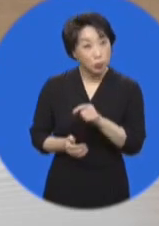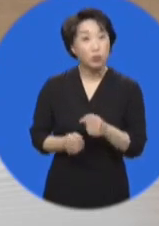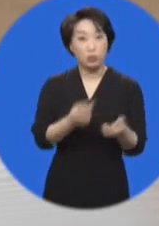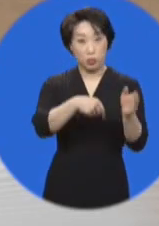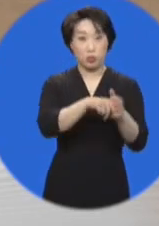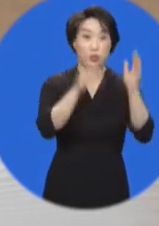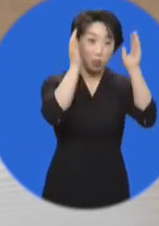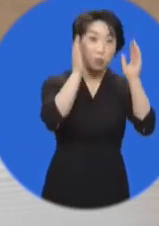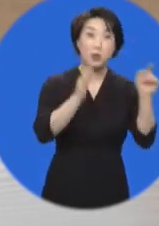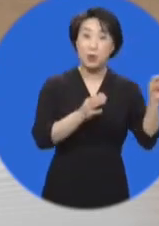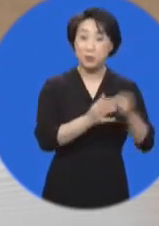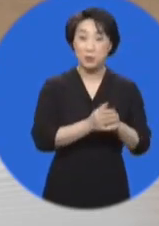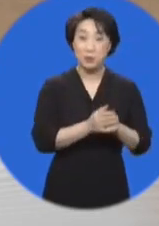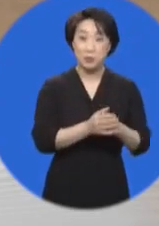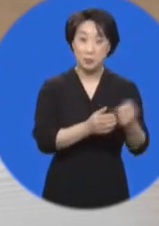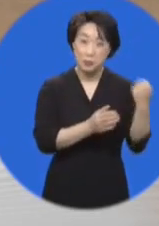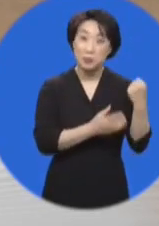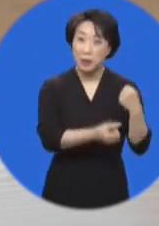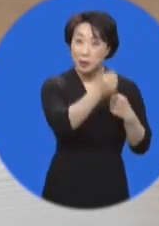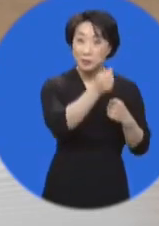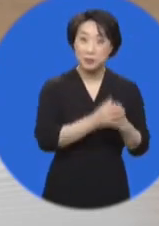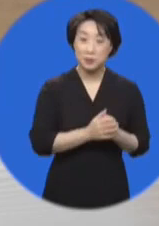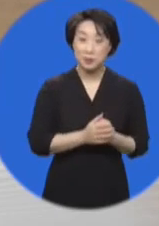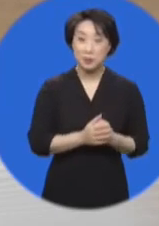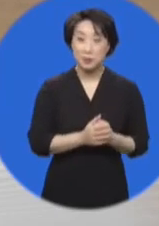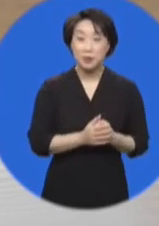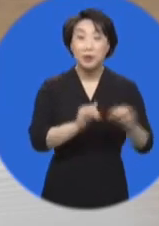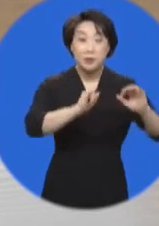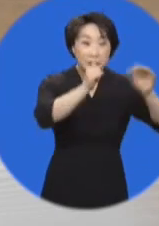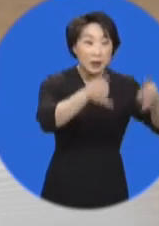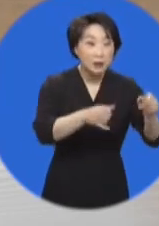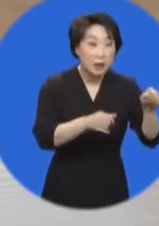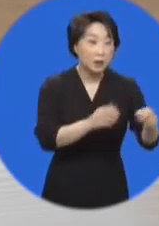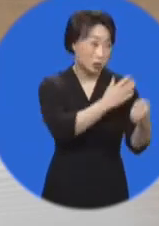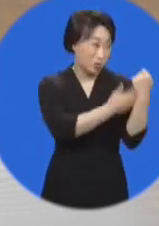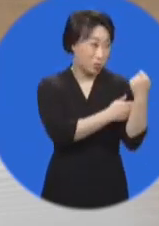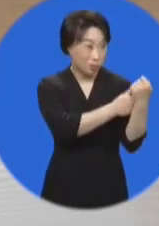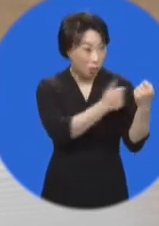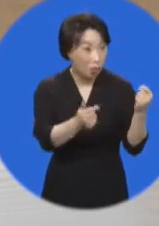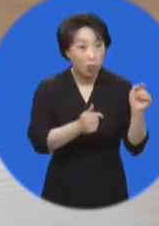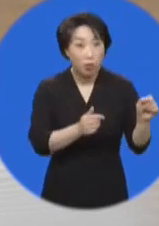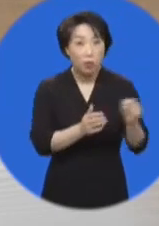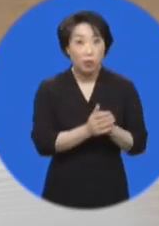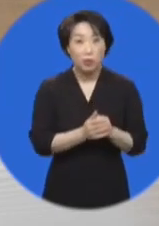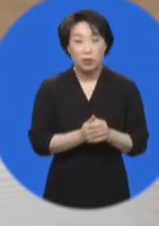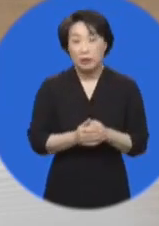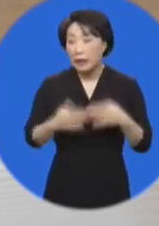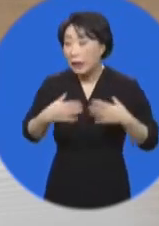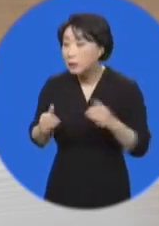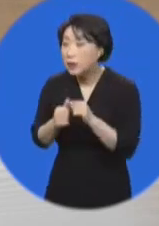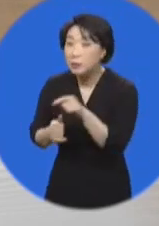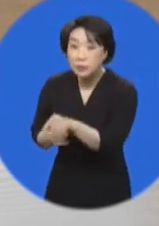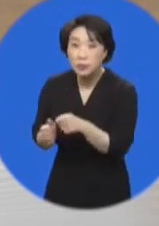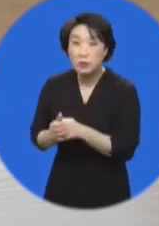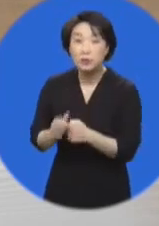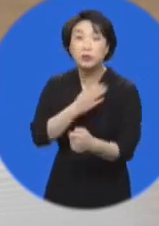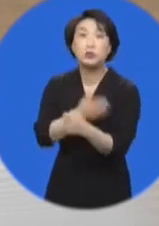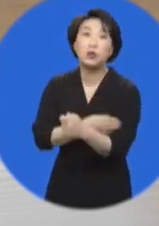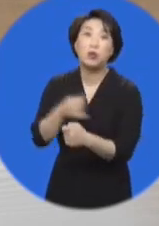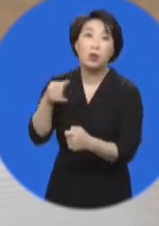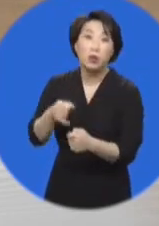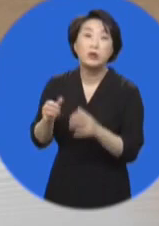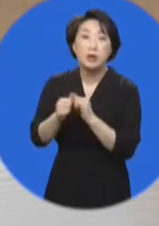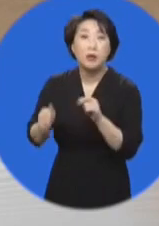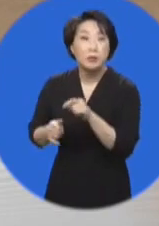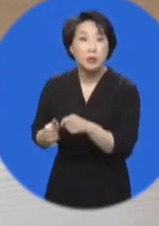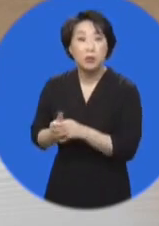그러려고 공부하고 그러려고 힘을 가져요. 세상은 강한 능력 있는 자가 아주 약한 능력